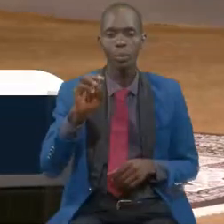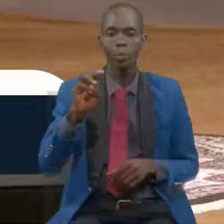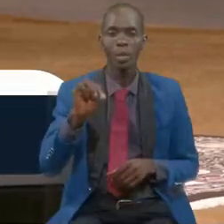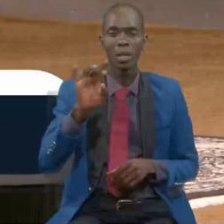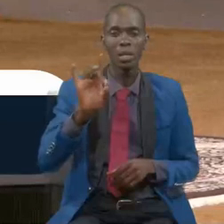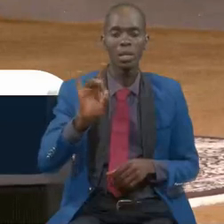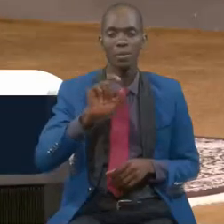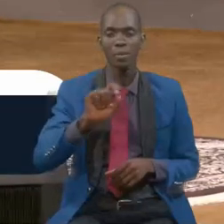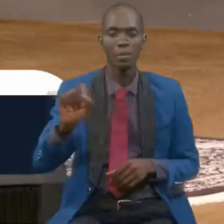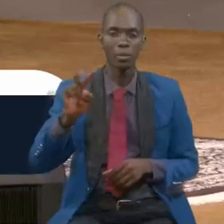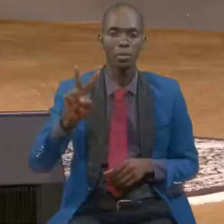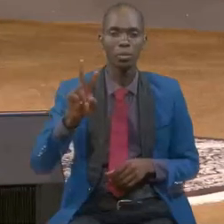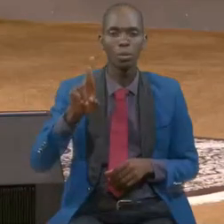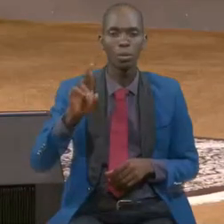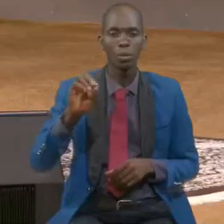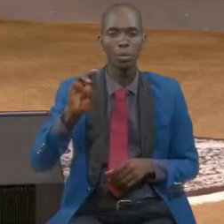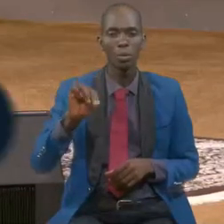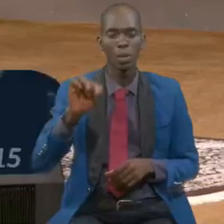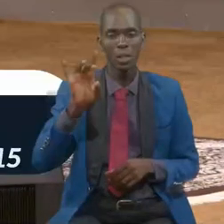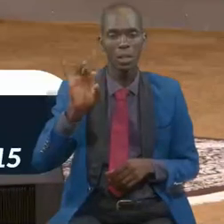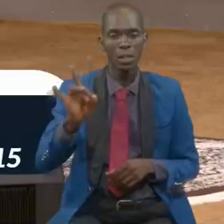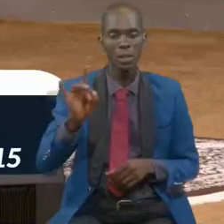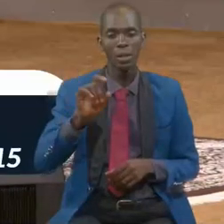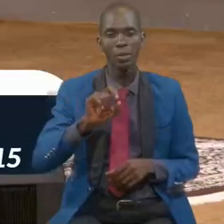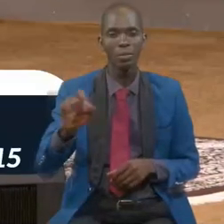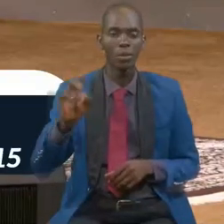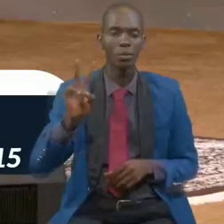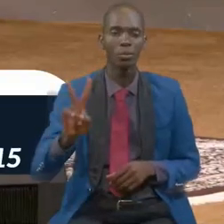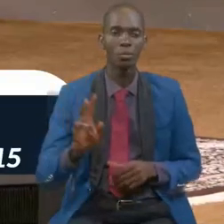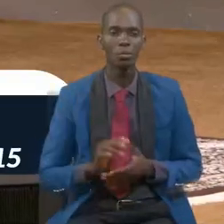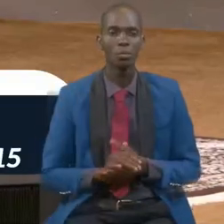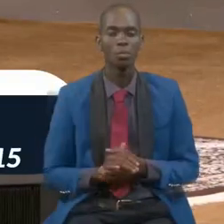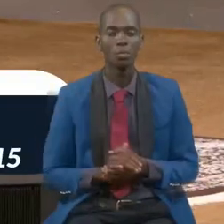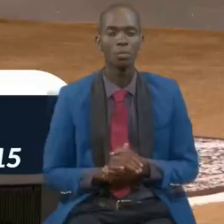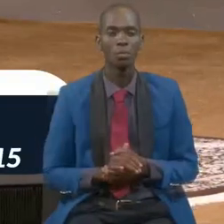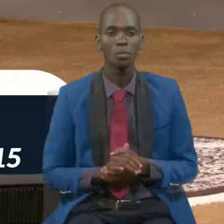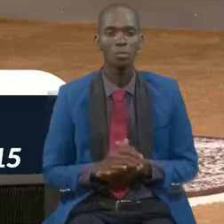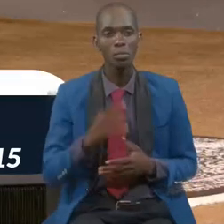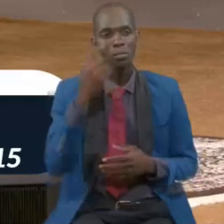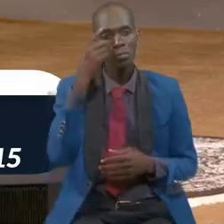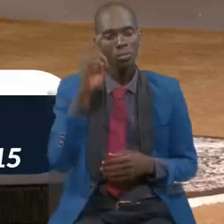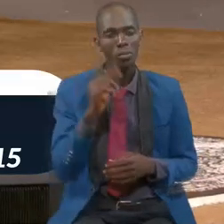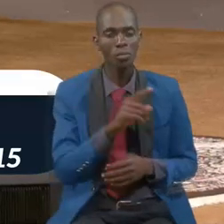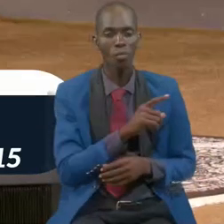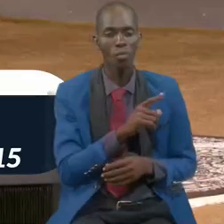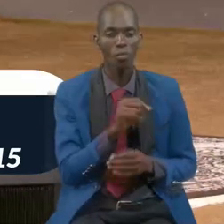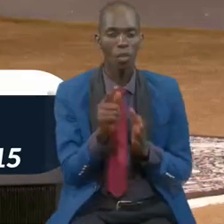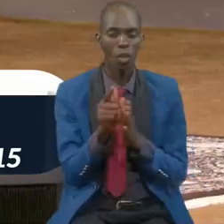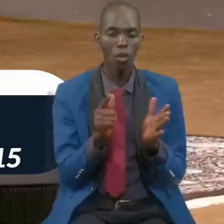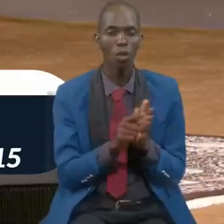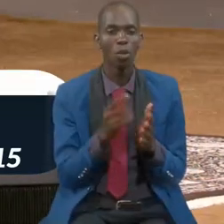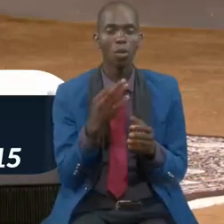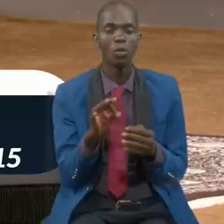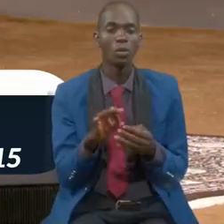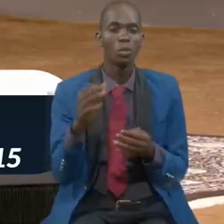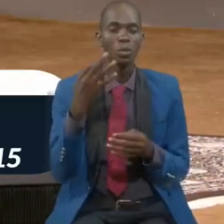Romains chapitre 8. Au verset 2. En effet, la loi de